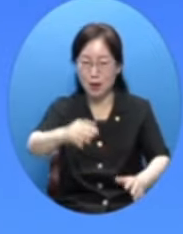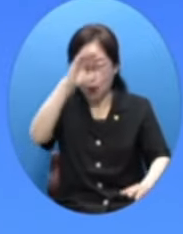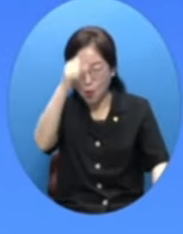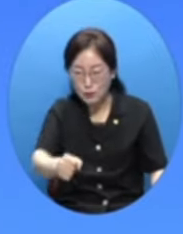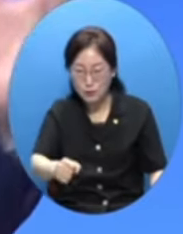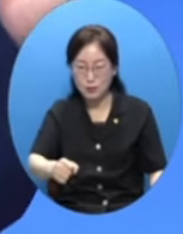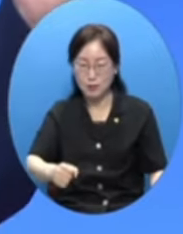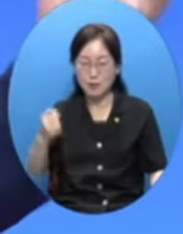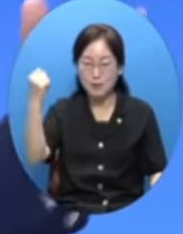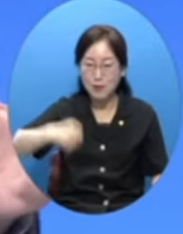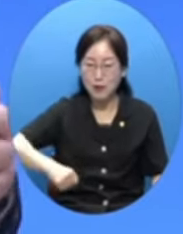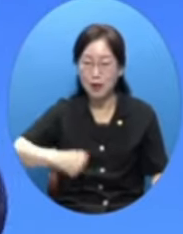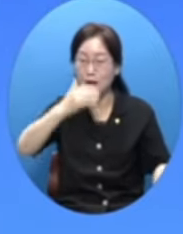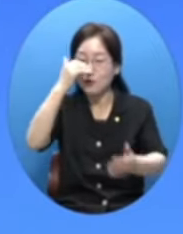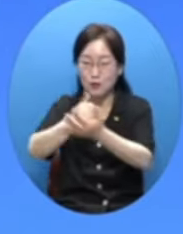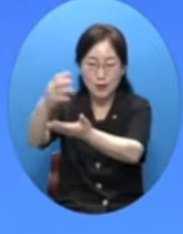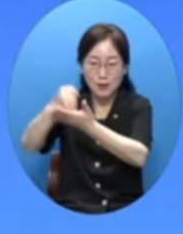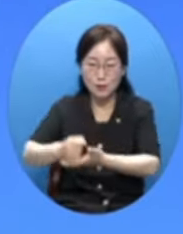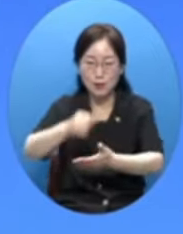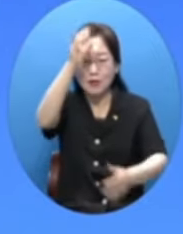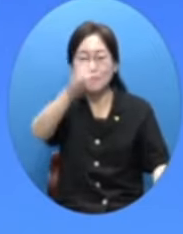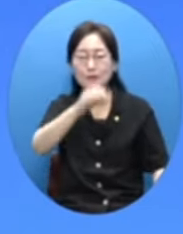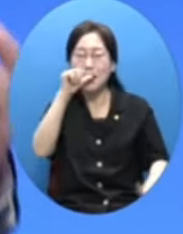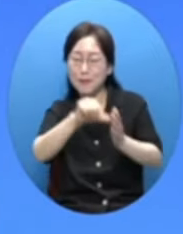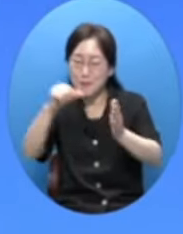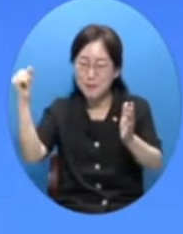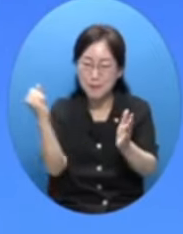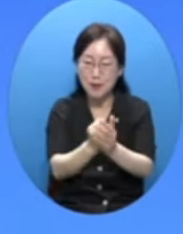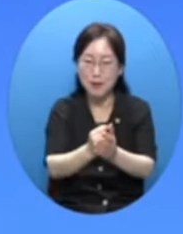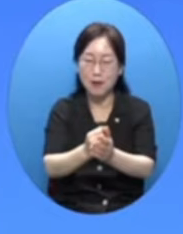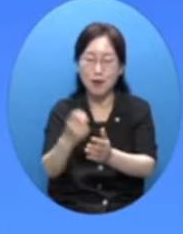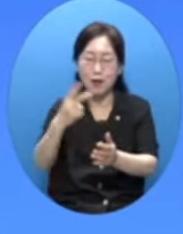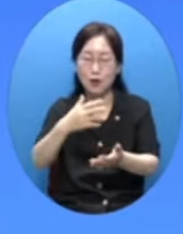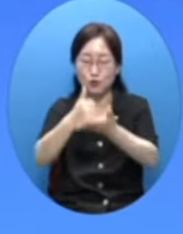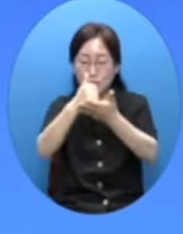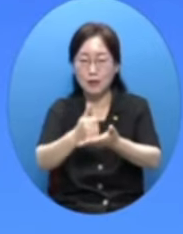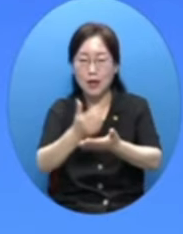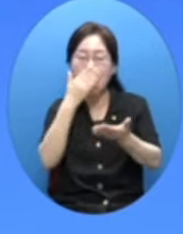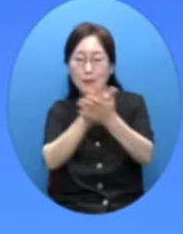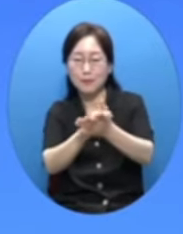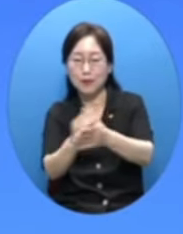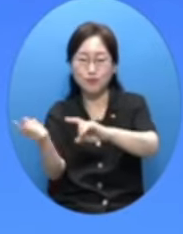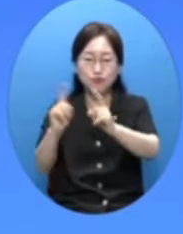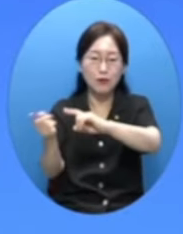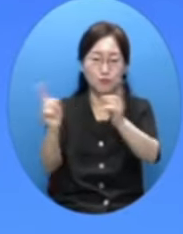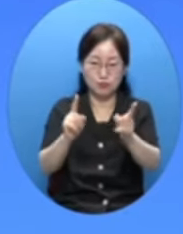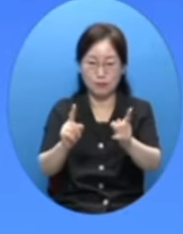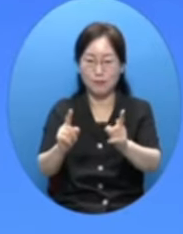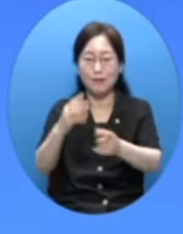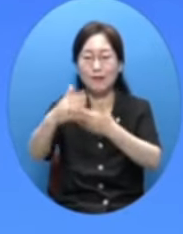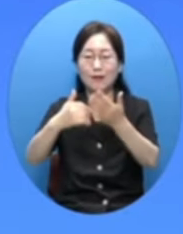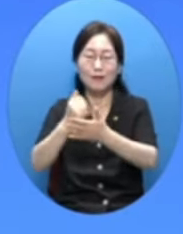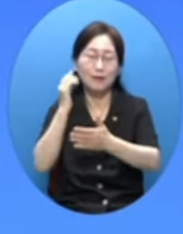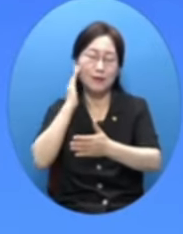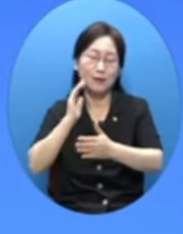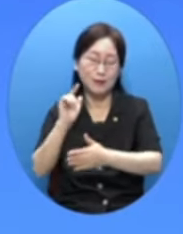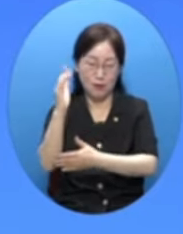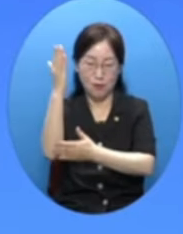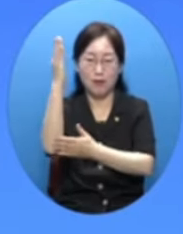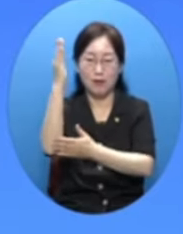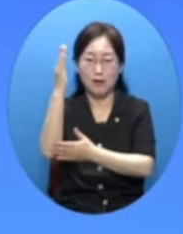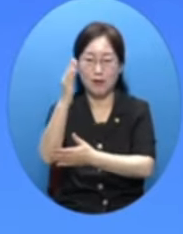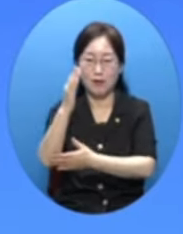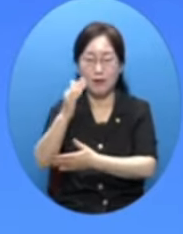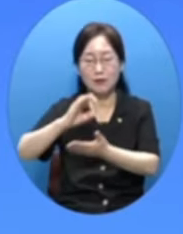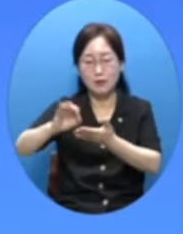죗덩어리 옛사람을 십자가에 못 박고 주님의 은혜로 다시 또 부활하고 또 부활하고 또 부활해서 하나님의 영광스러운 주와 자녀로 쓰임받는 우리